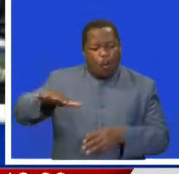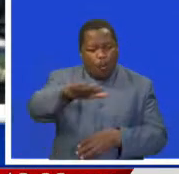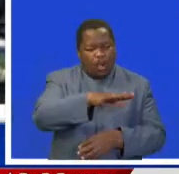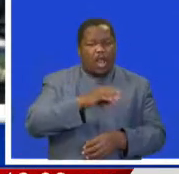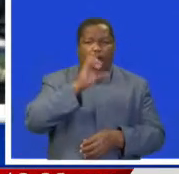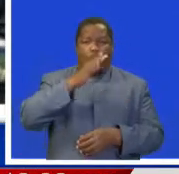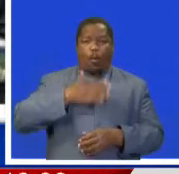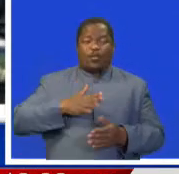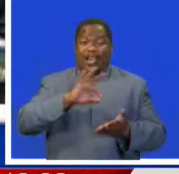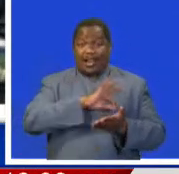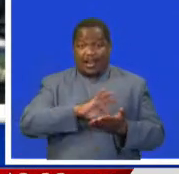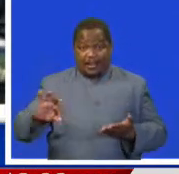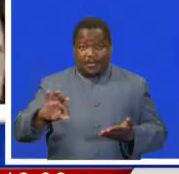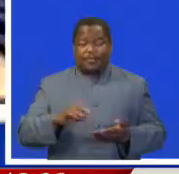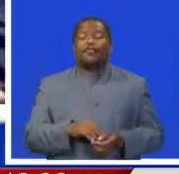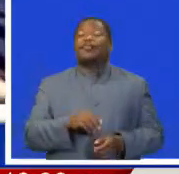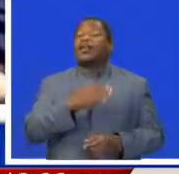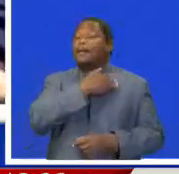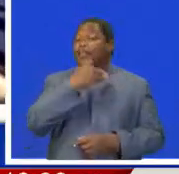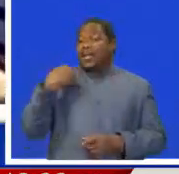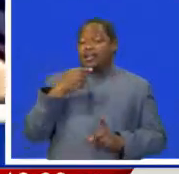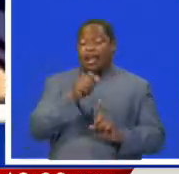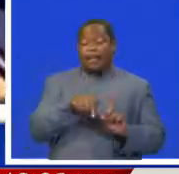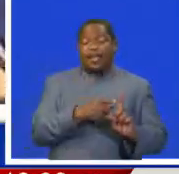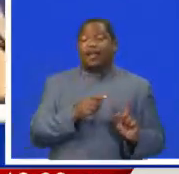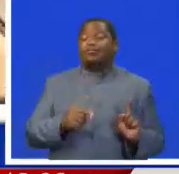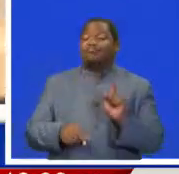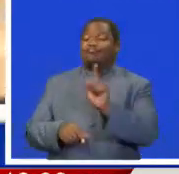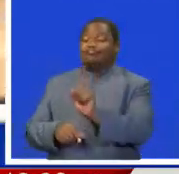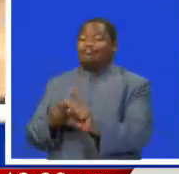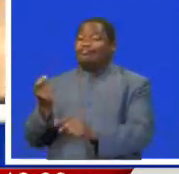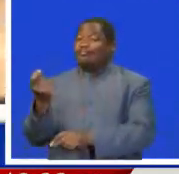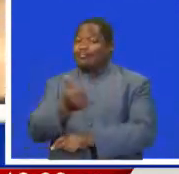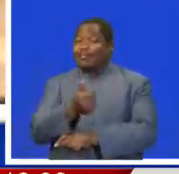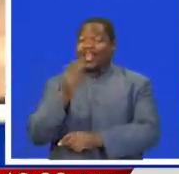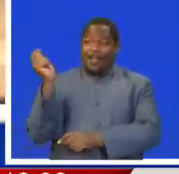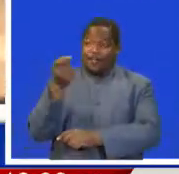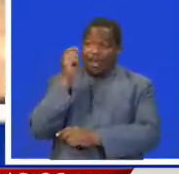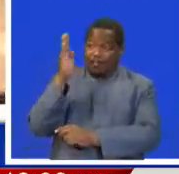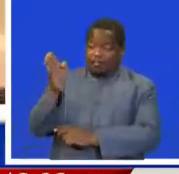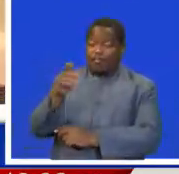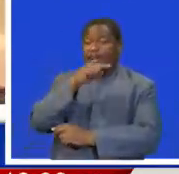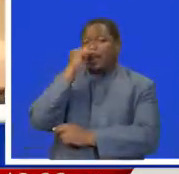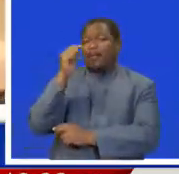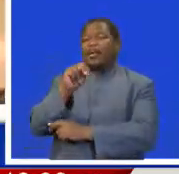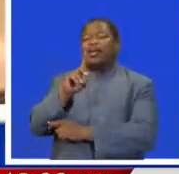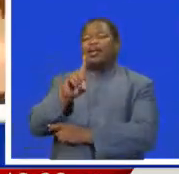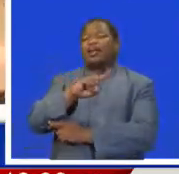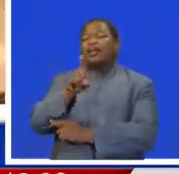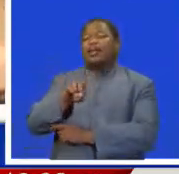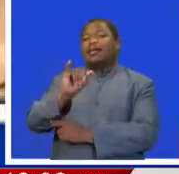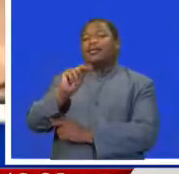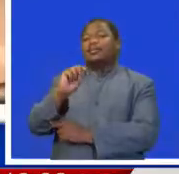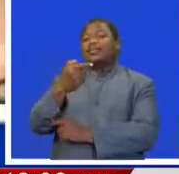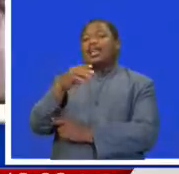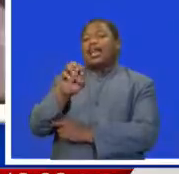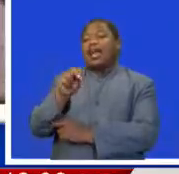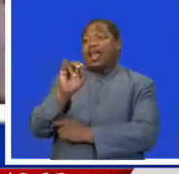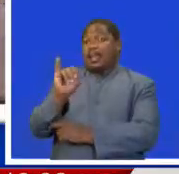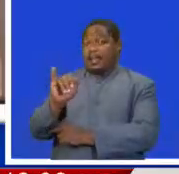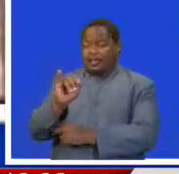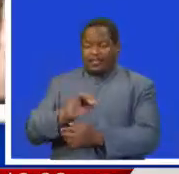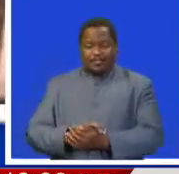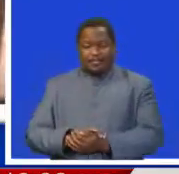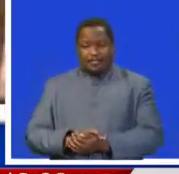kulendzawo yasenzingeni. Uhulumende uyachubeka nekusita eMaswati ekuthelini yathole emandi lahlobile etinkundleni